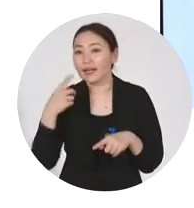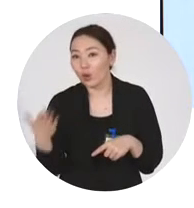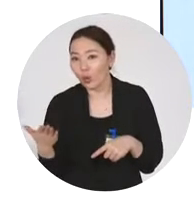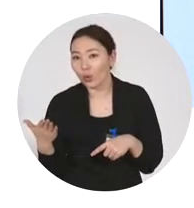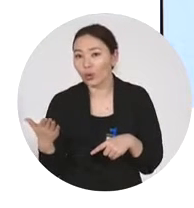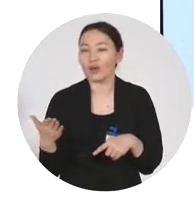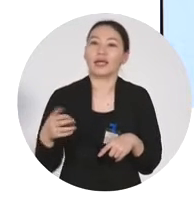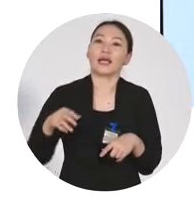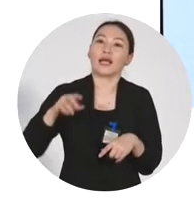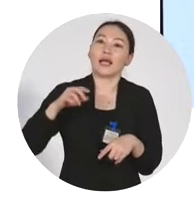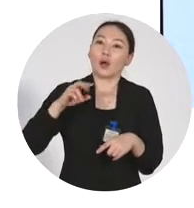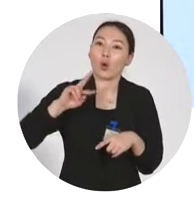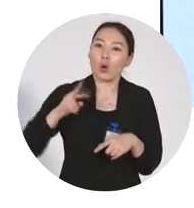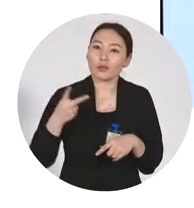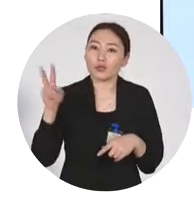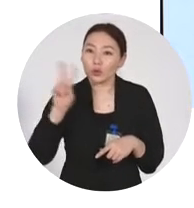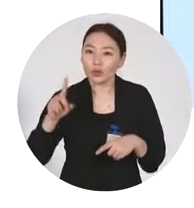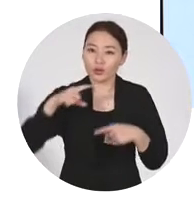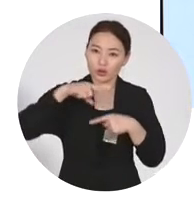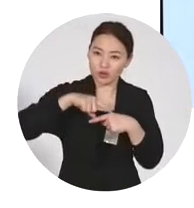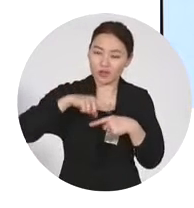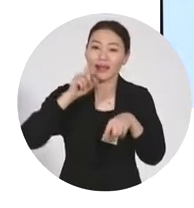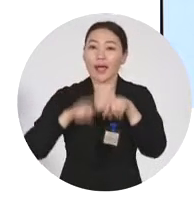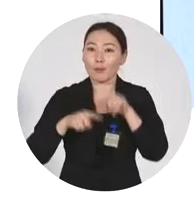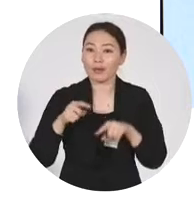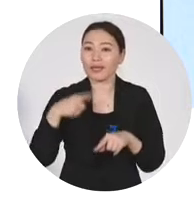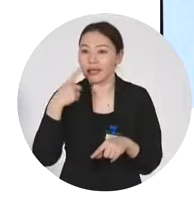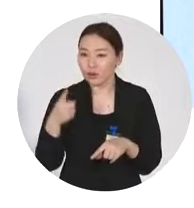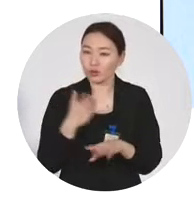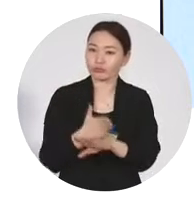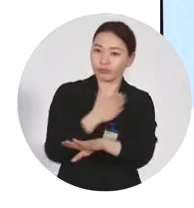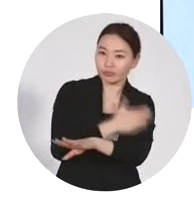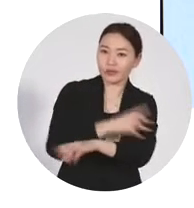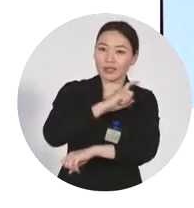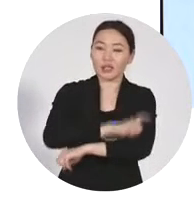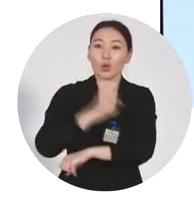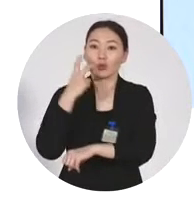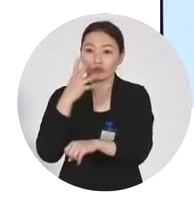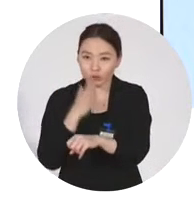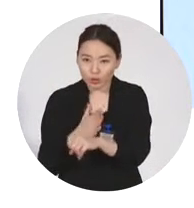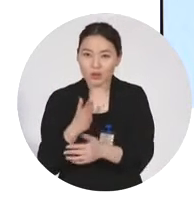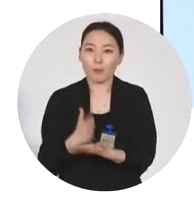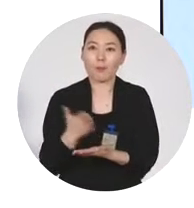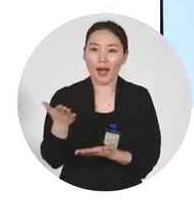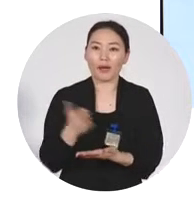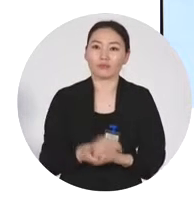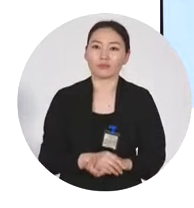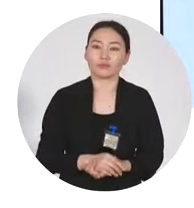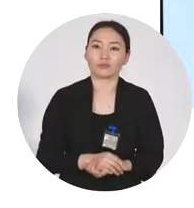үү гэдэг талаар үздсэн байгаа. За та бүхэн тэмдэгтэй нөхцлүүдэд эс хувилгач